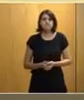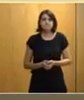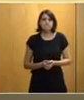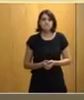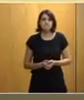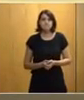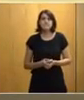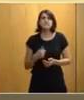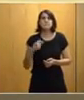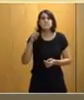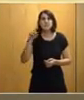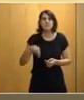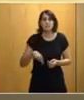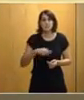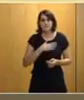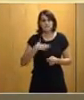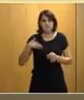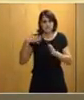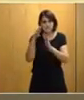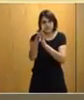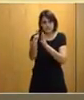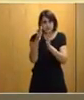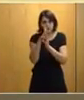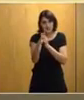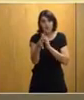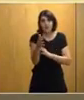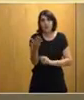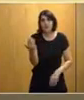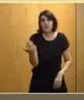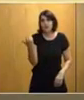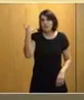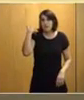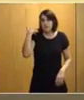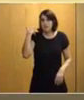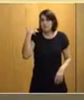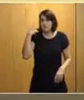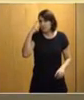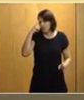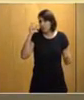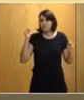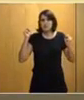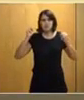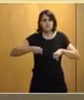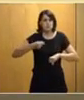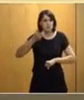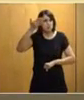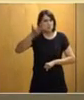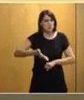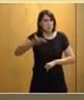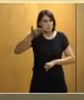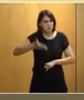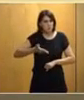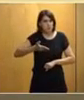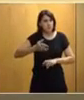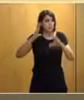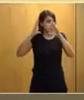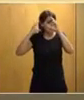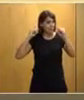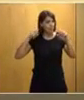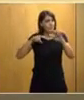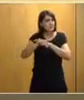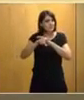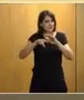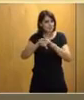també comentar que ahir es van prendre una decisió important que afecta també el protocol de gestió de les escoles,